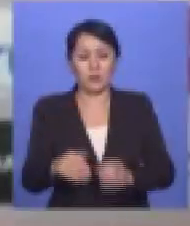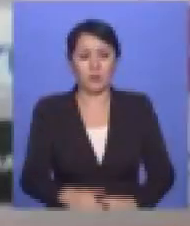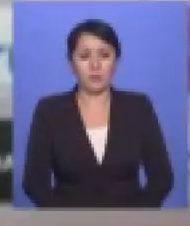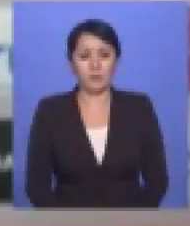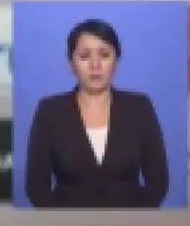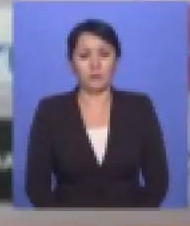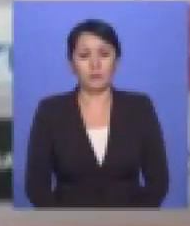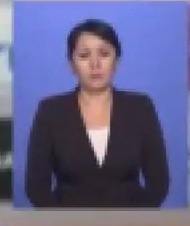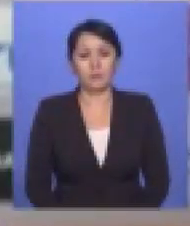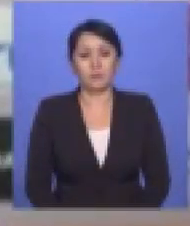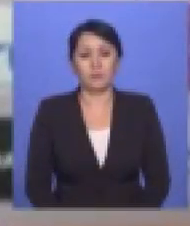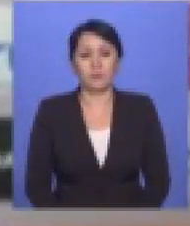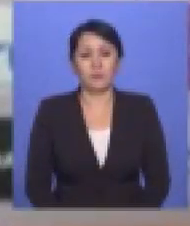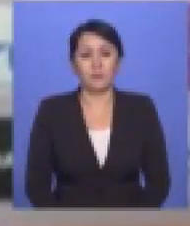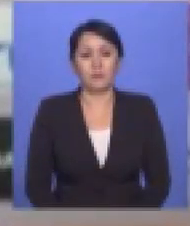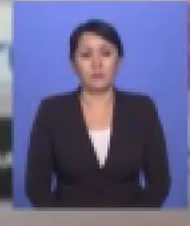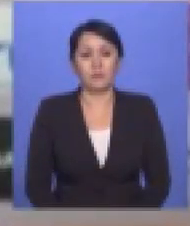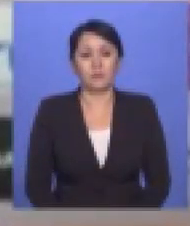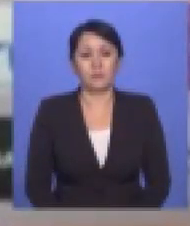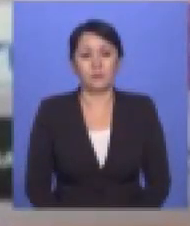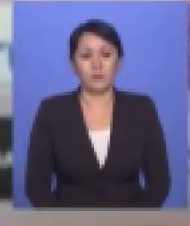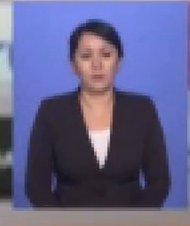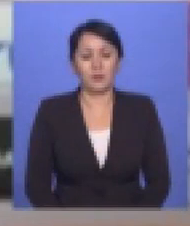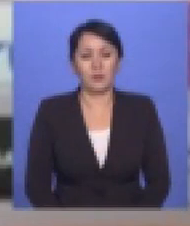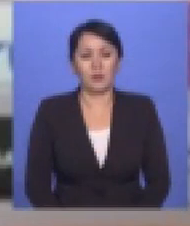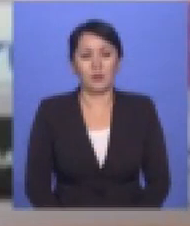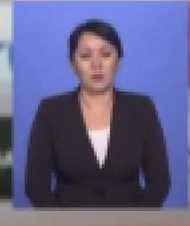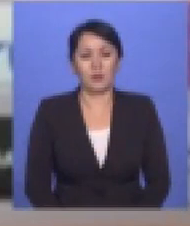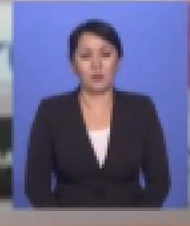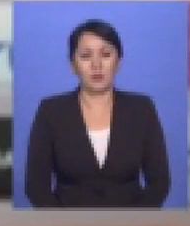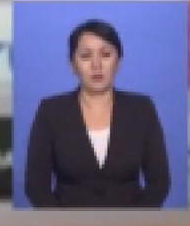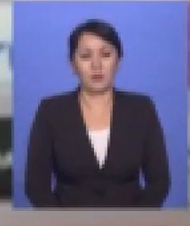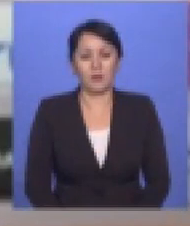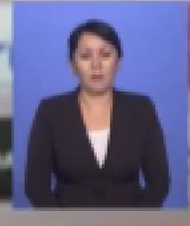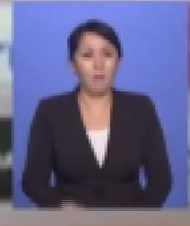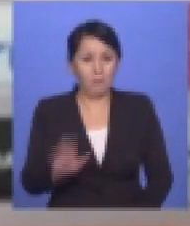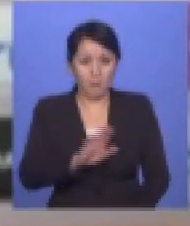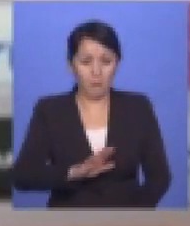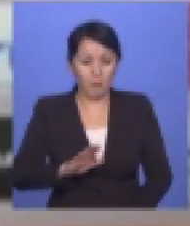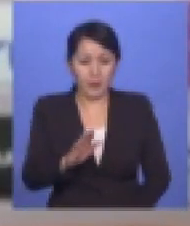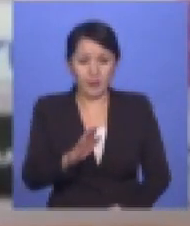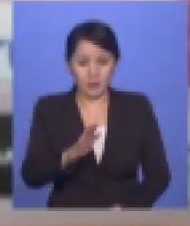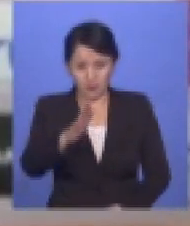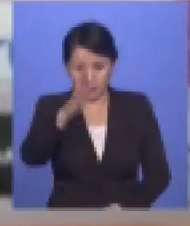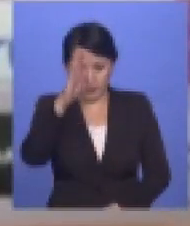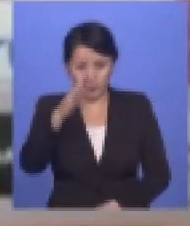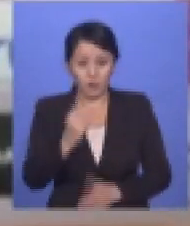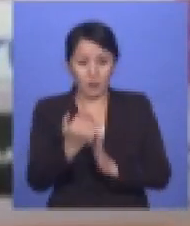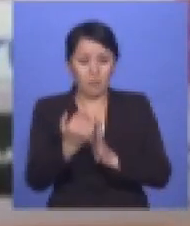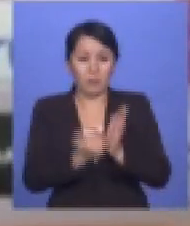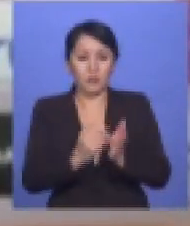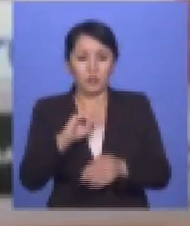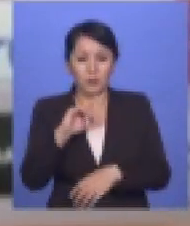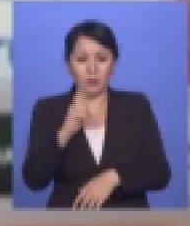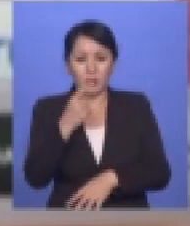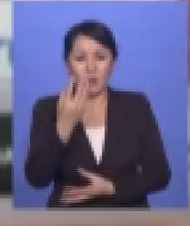Первое, что хотелось бы сказать. Біріншіден жігіттерге алғысымды білдіргім келеді. Қазір біздің кестеміз өте тығыз. Сол себепті